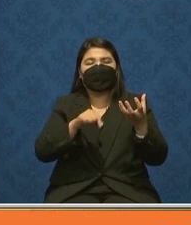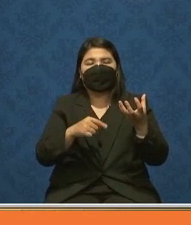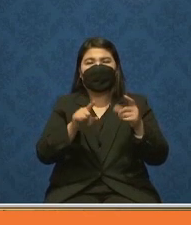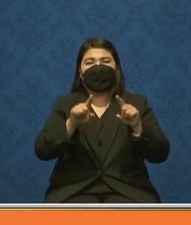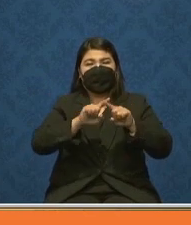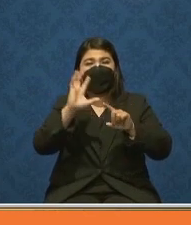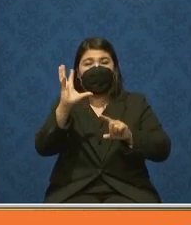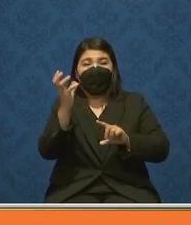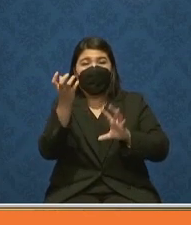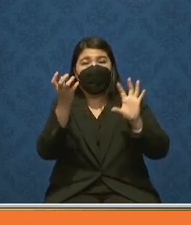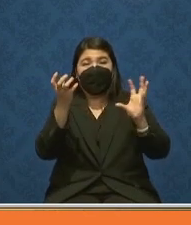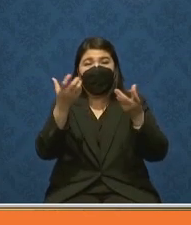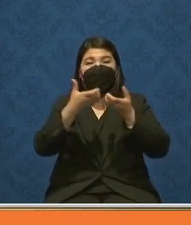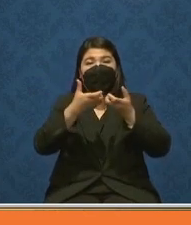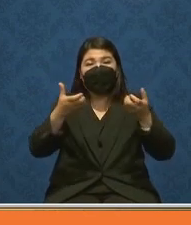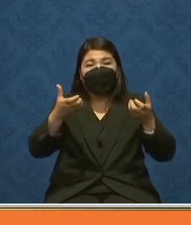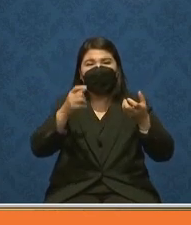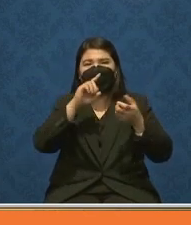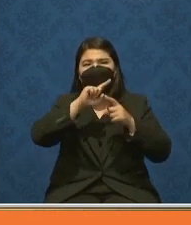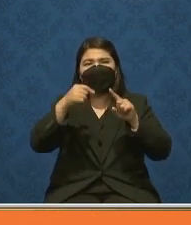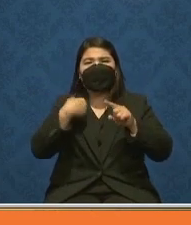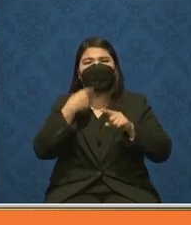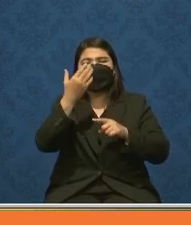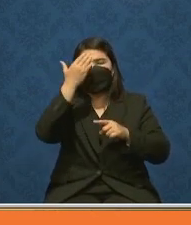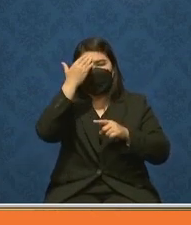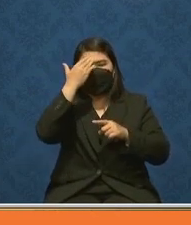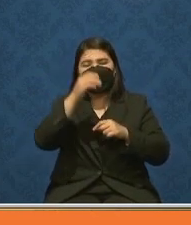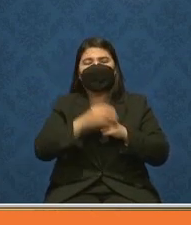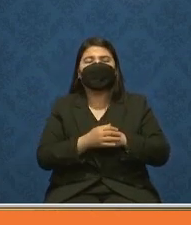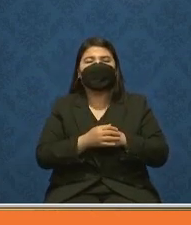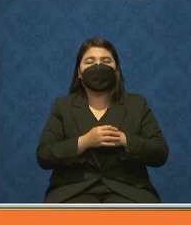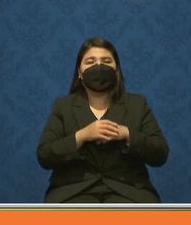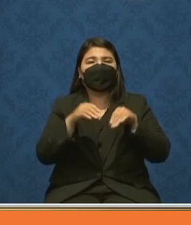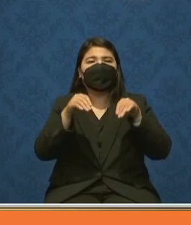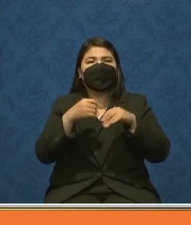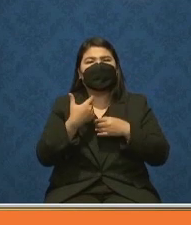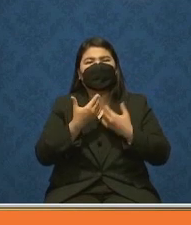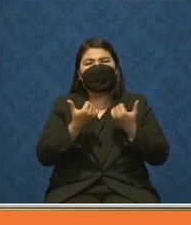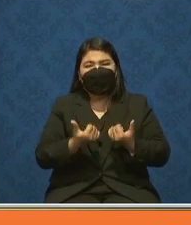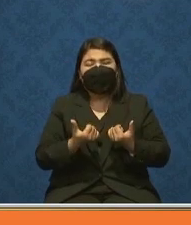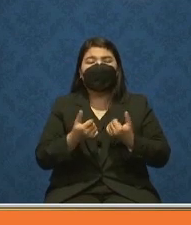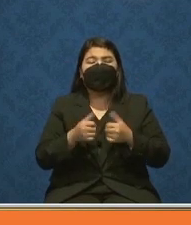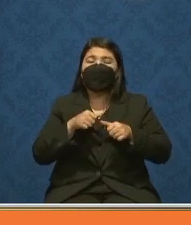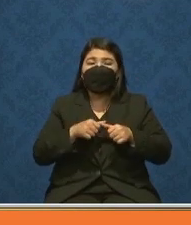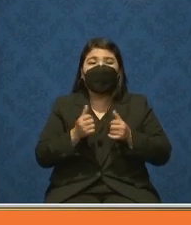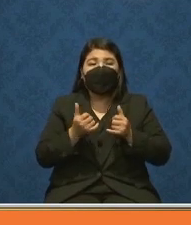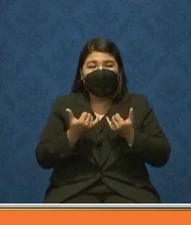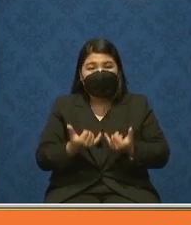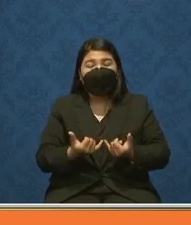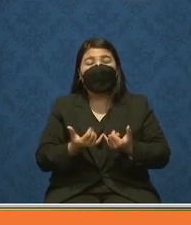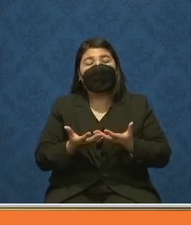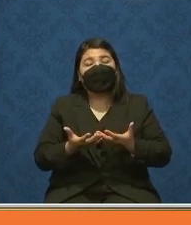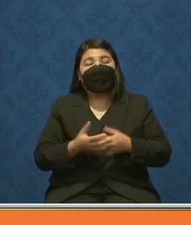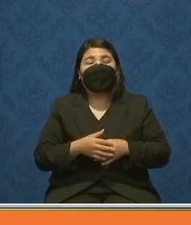จริงๆมันอยู่ห่างแค่หน้าปากซอยครับคำถามสำคัญที่ผมอยากชวนทุกท่านตั้งคำถามครับคือเราจะอยู่กันแบบนี้จริ